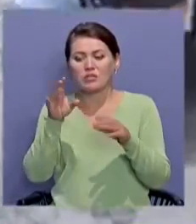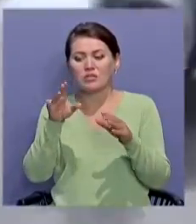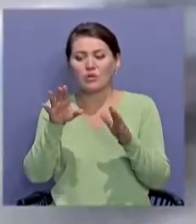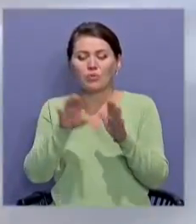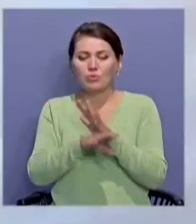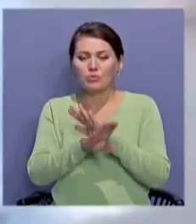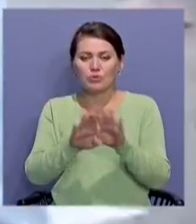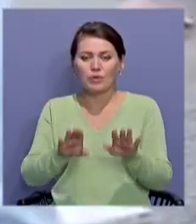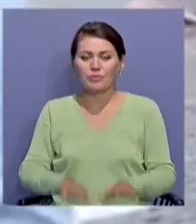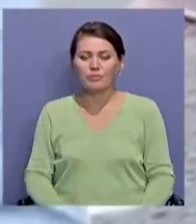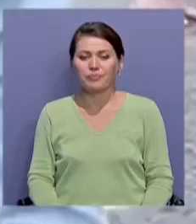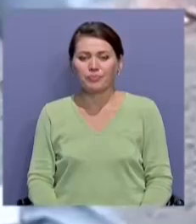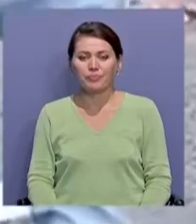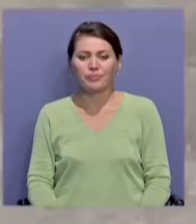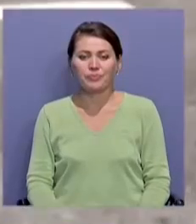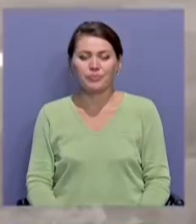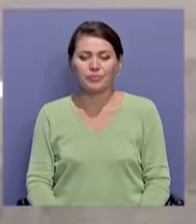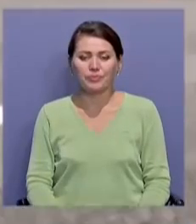эффектным.